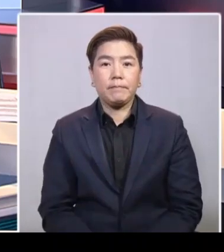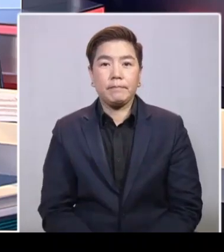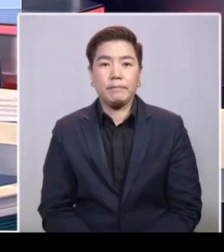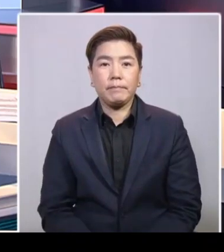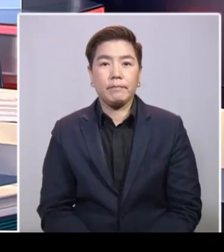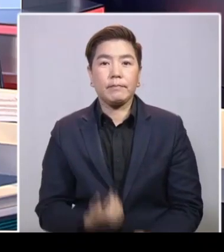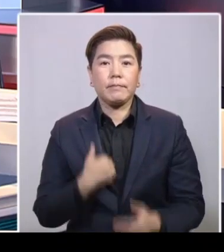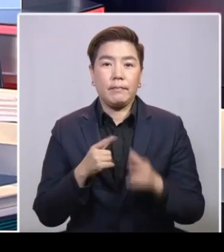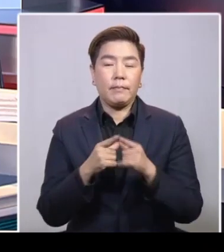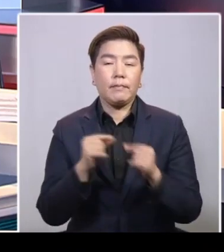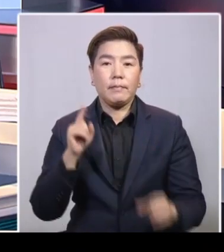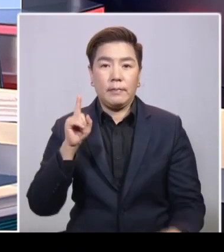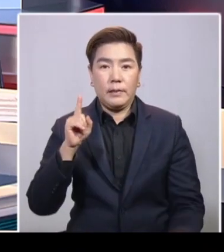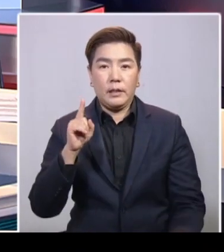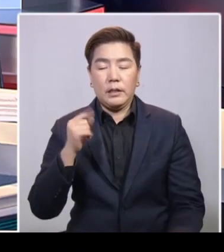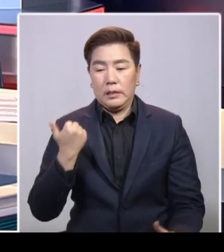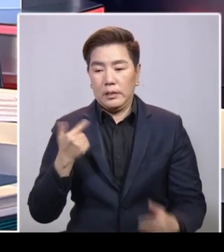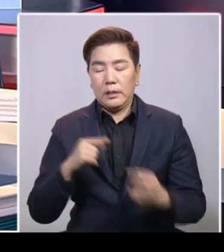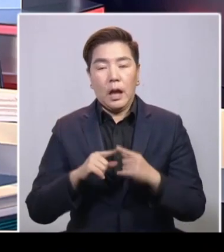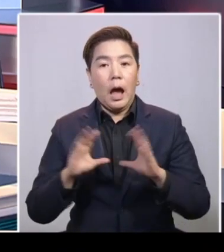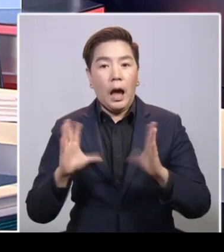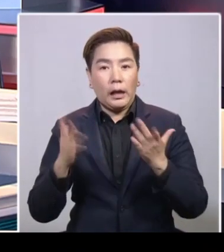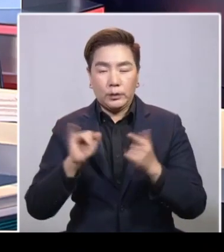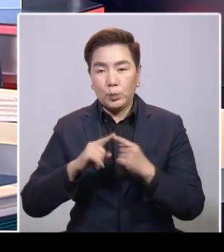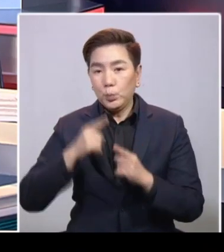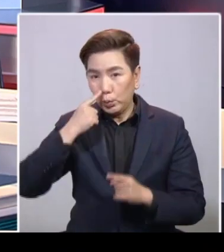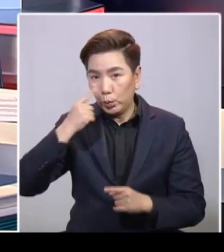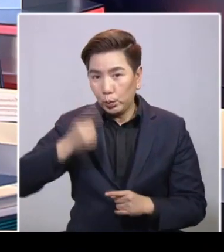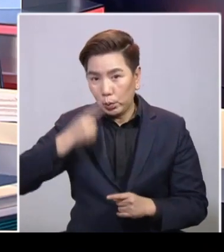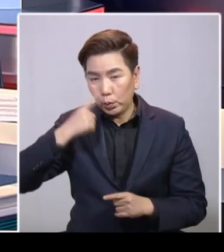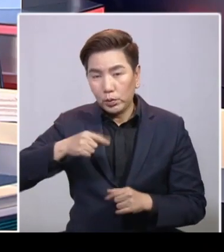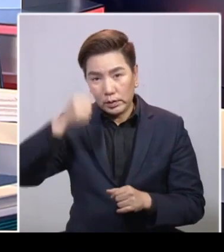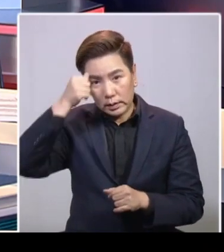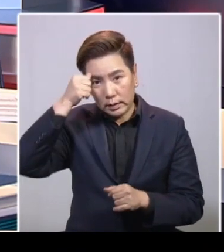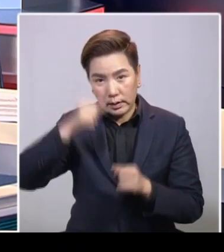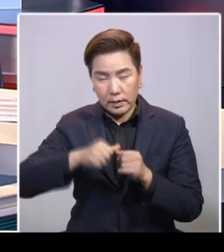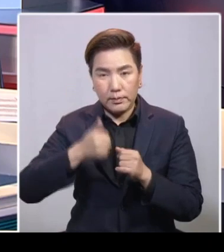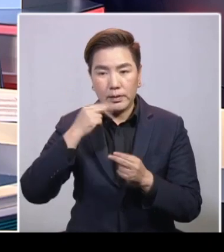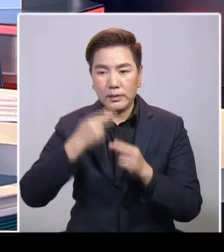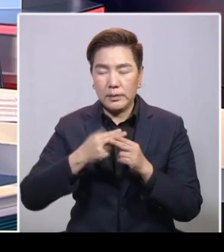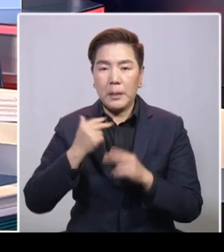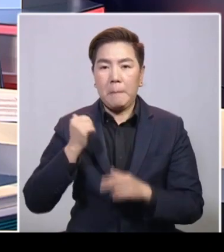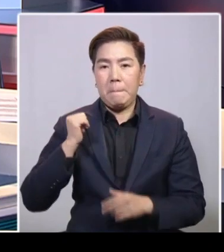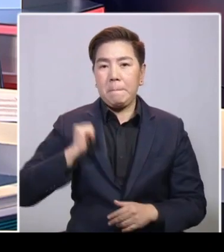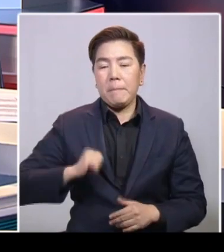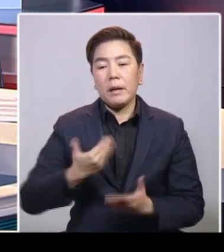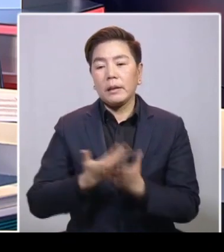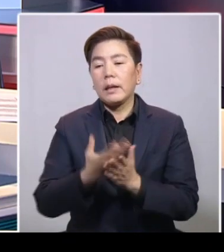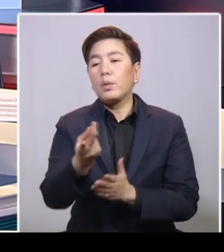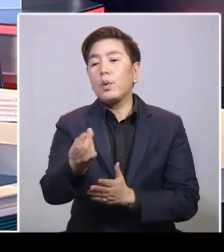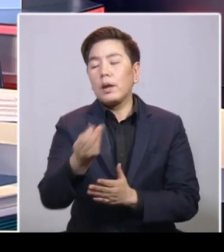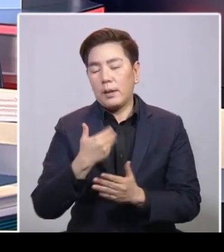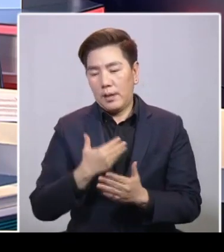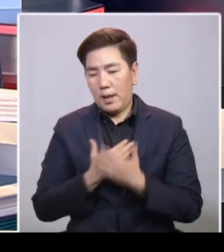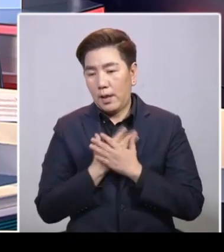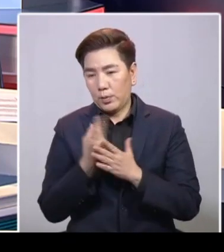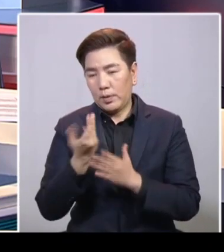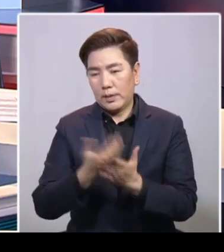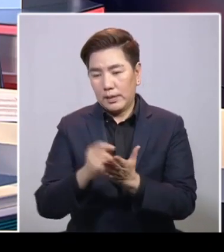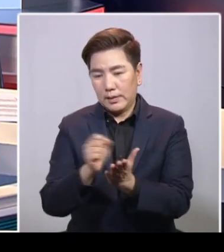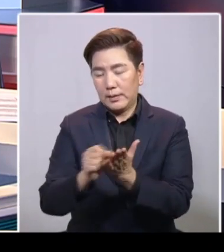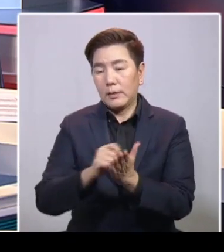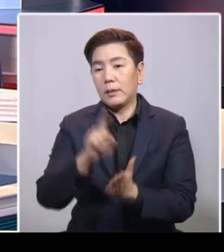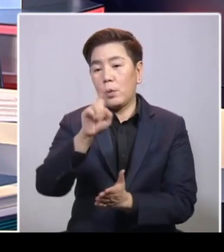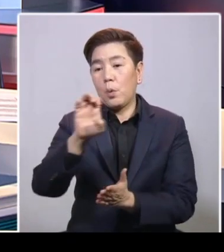ส่วนอีกคดีนึงที่ต้องบอกว่ายังไม่ได้หายไปไหนนะฮะน่าจะจำกันได้เป้รักผู้การเท่าไหร่อเป้เขียนมาเป้รักผู้การ